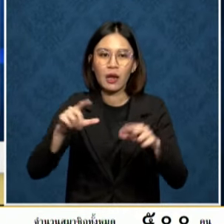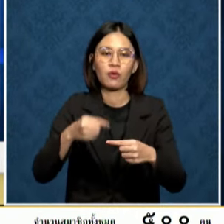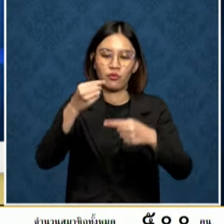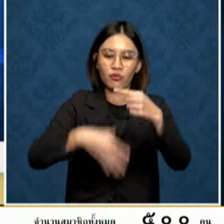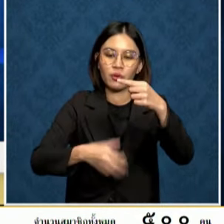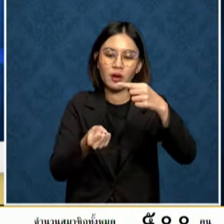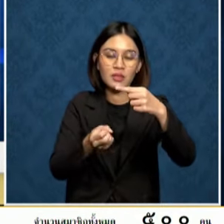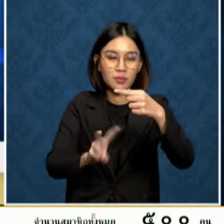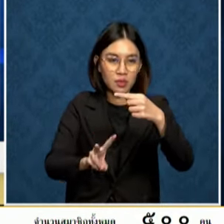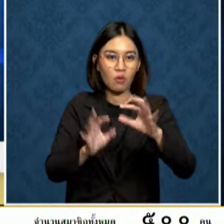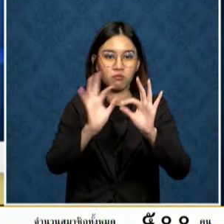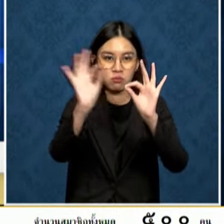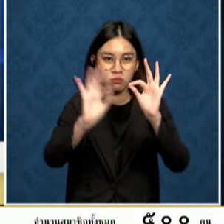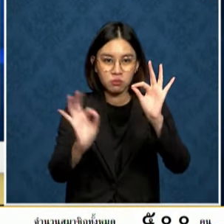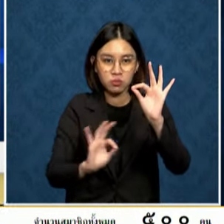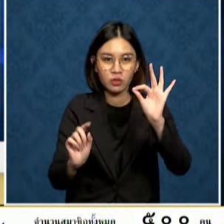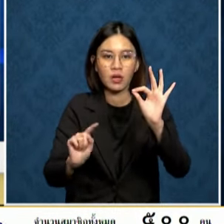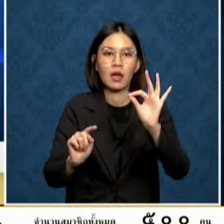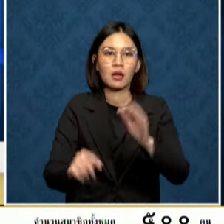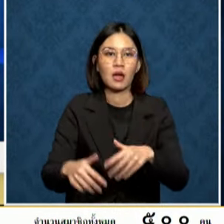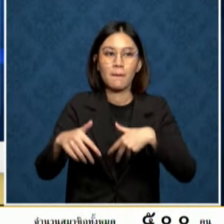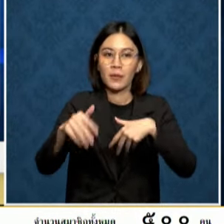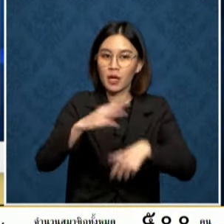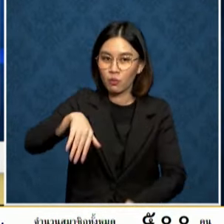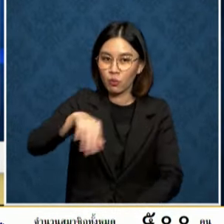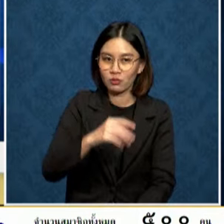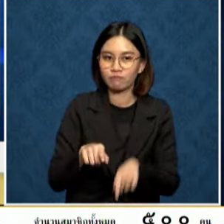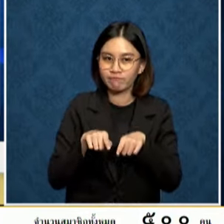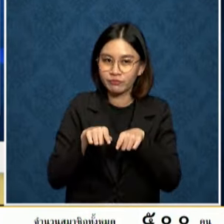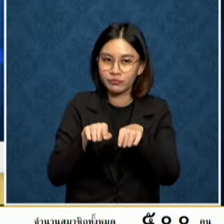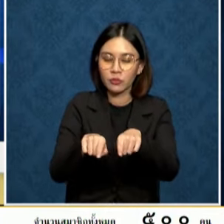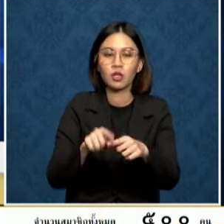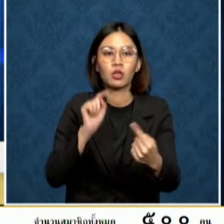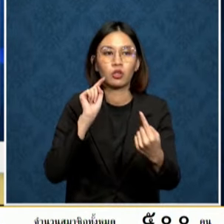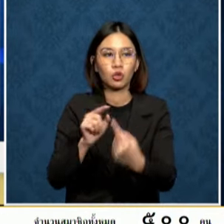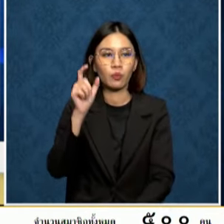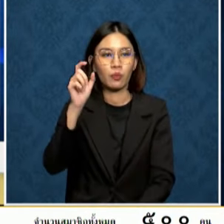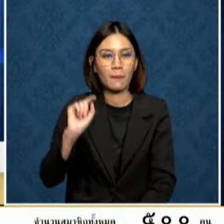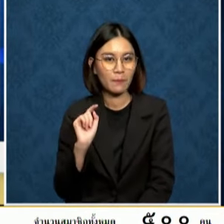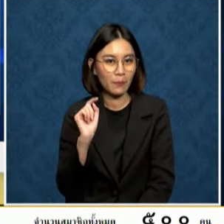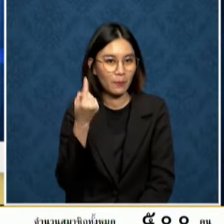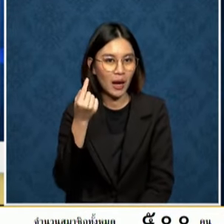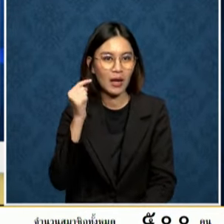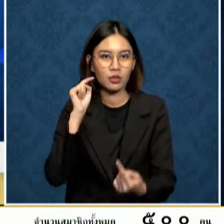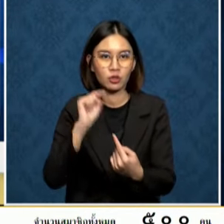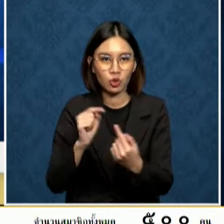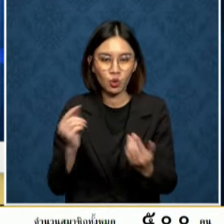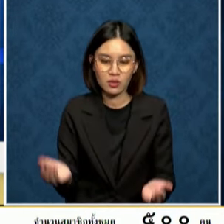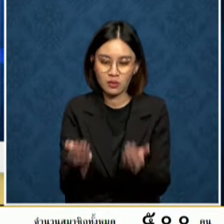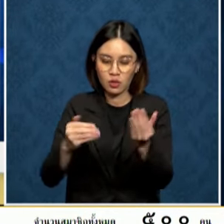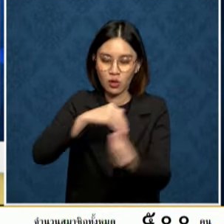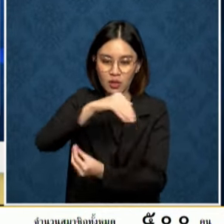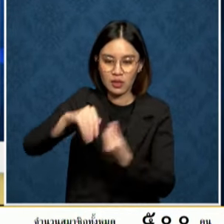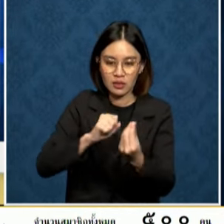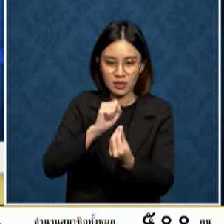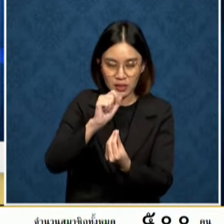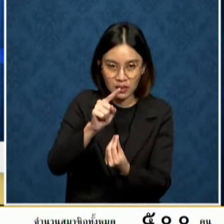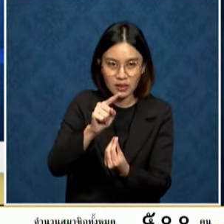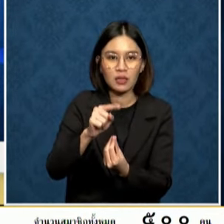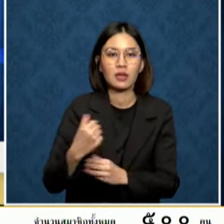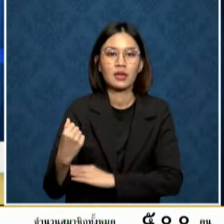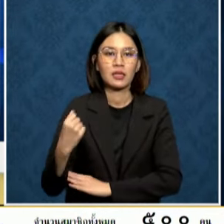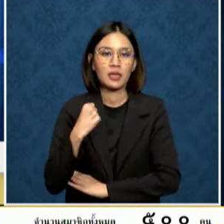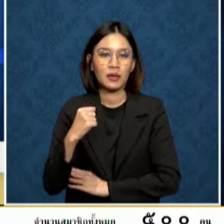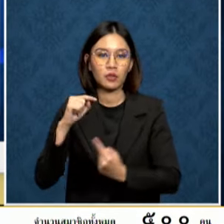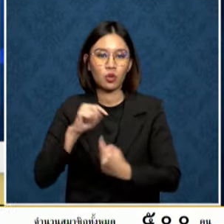มันเขียนว่า พระชาชนมองไปกบผมนะฮะ รายการใหม่ ค่าเพื่อการกระตุ้นเศและสรางความเข้มแ